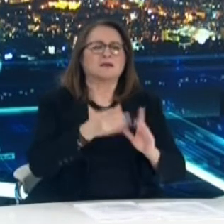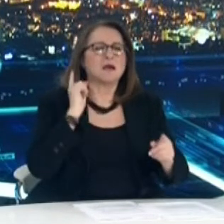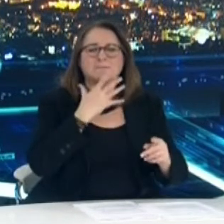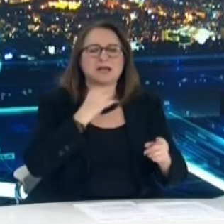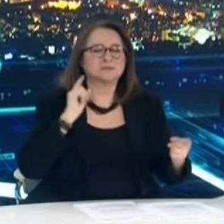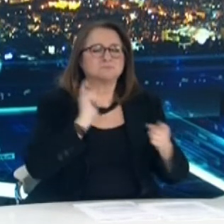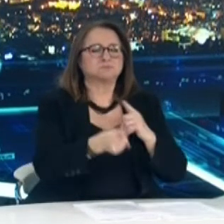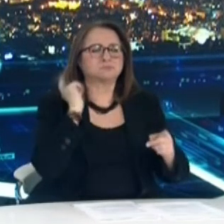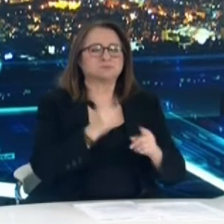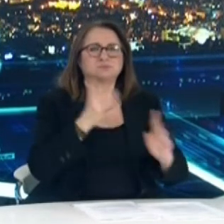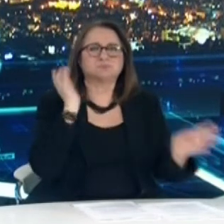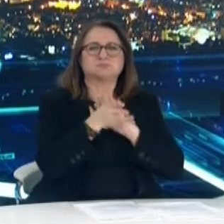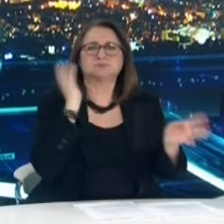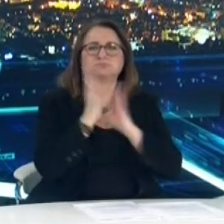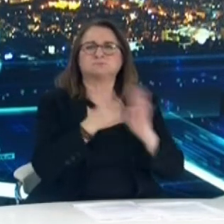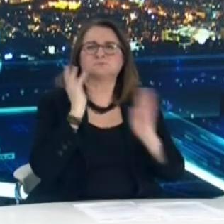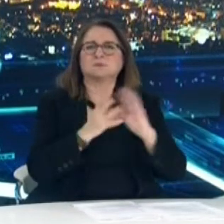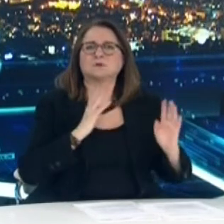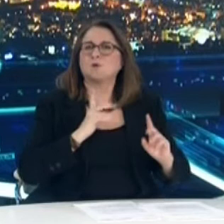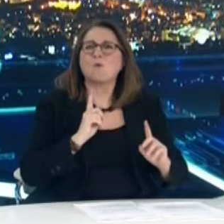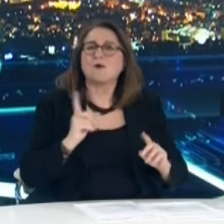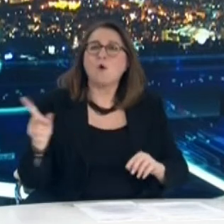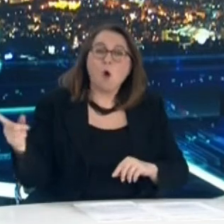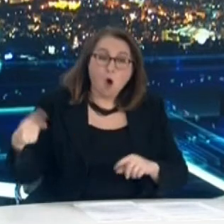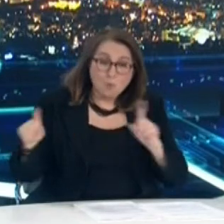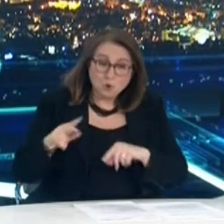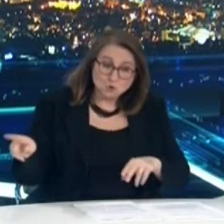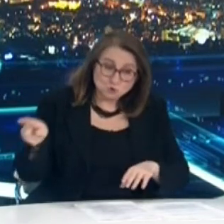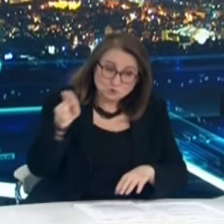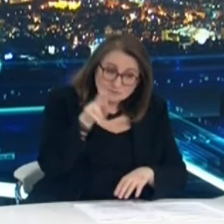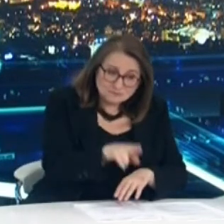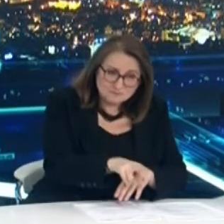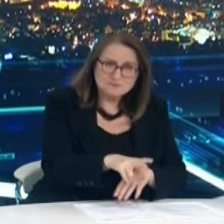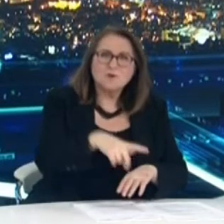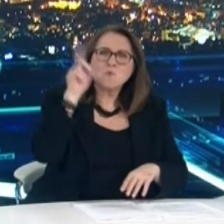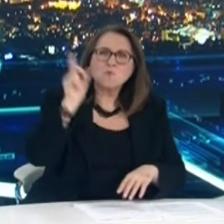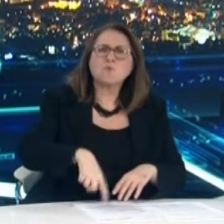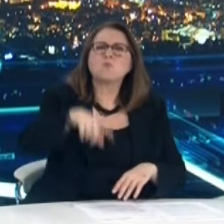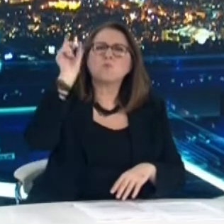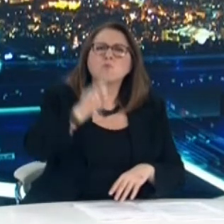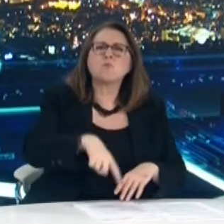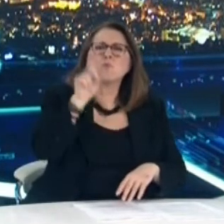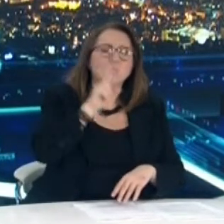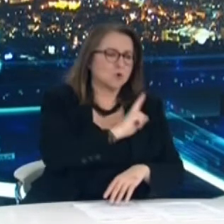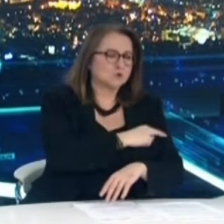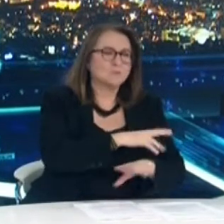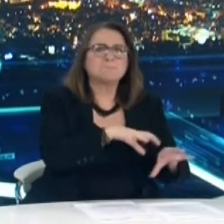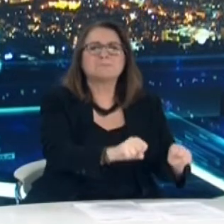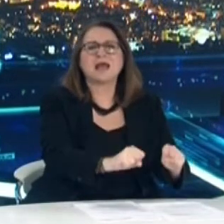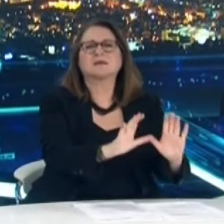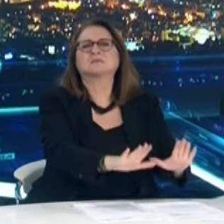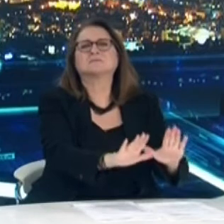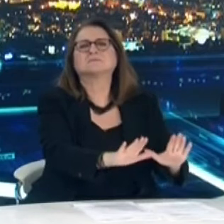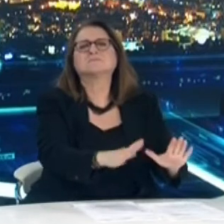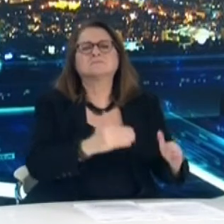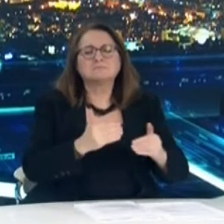λόγο την μείωση του επιδημιολογικού φορτίου, δηλαδή την μείωση των νέων εισαγωγών, των νέων κρουσμάτων, γεγονός που θα μας